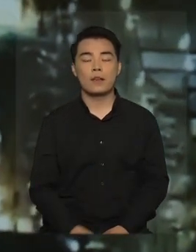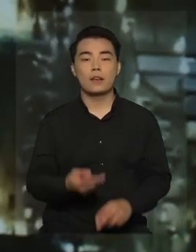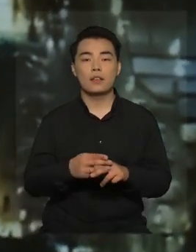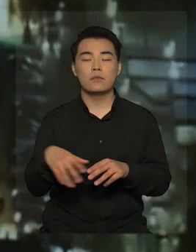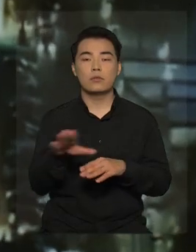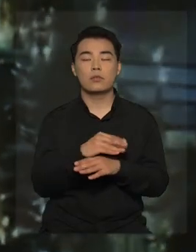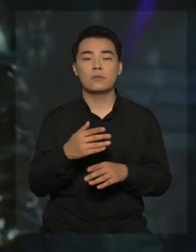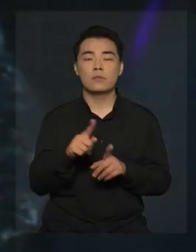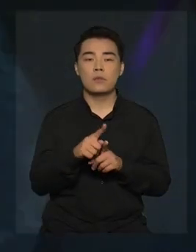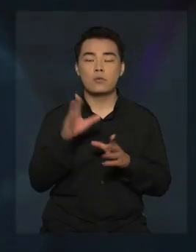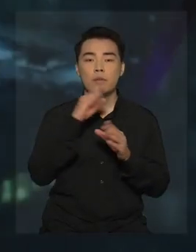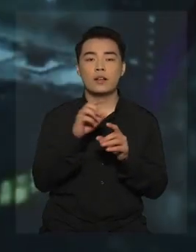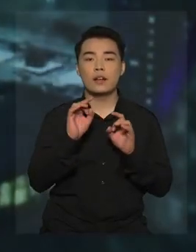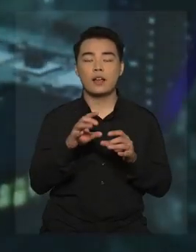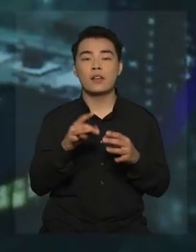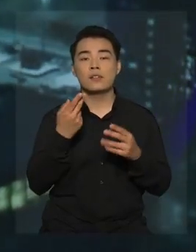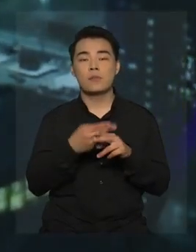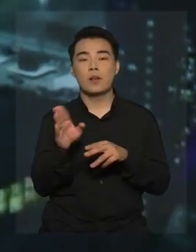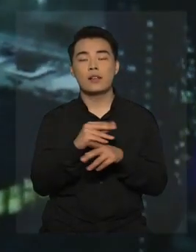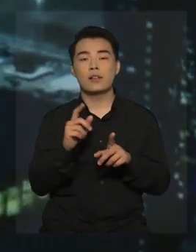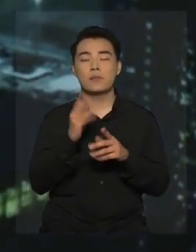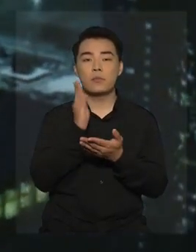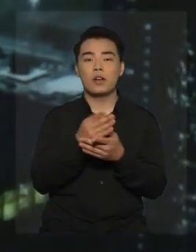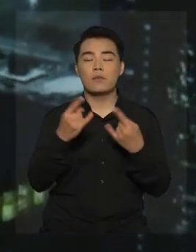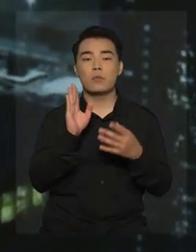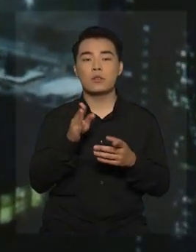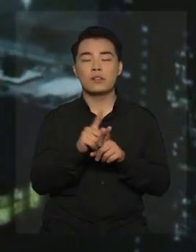Это все, о чем мы успели рассказать вам. Эфир продолжит